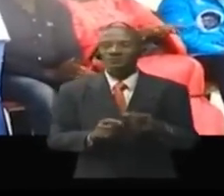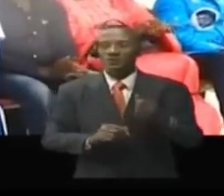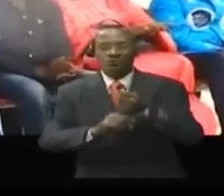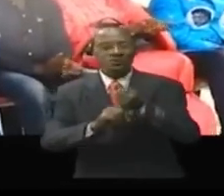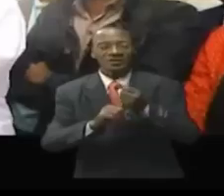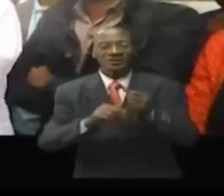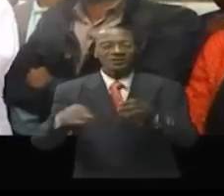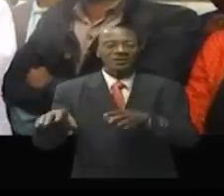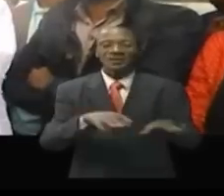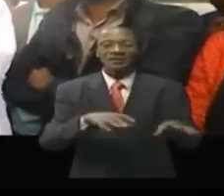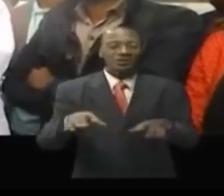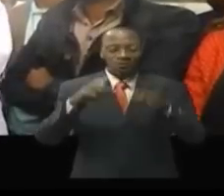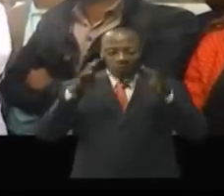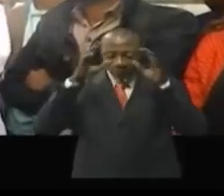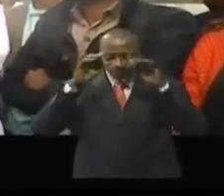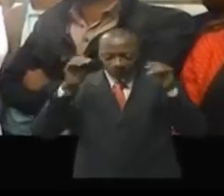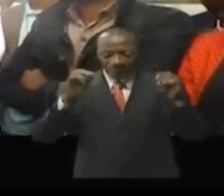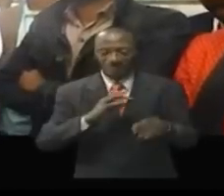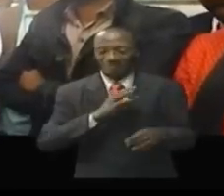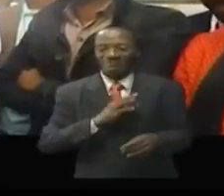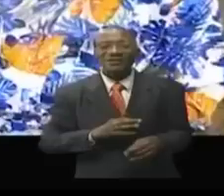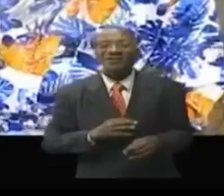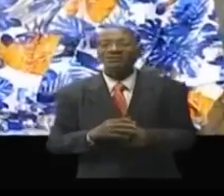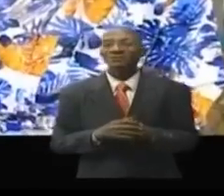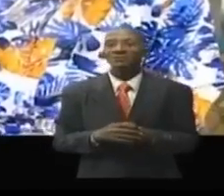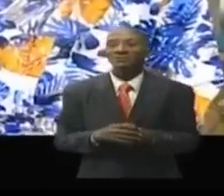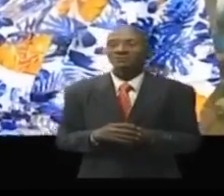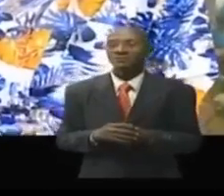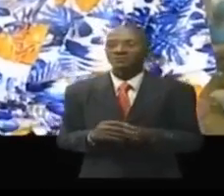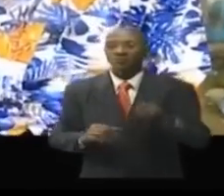Pour sa part, le docteur Etemi Longondo, initiateur de la